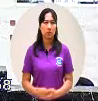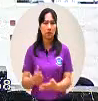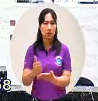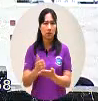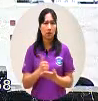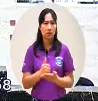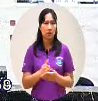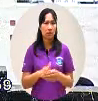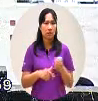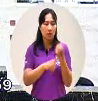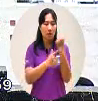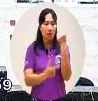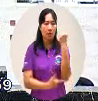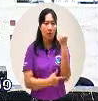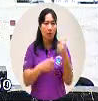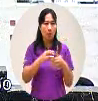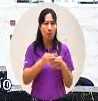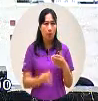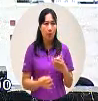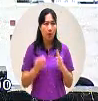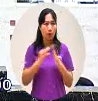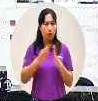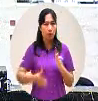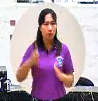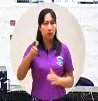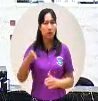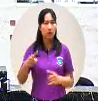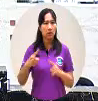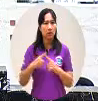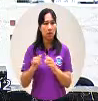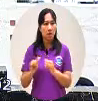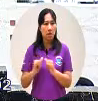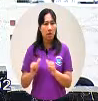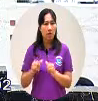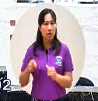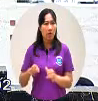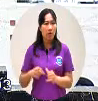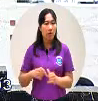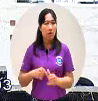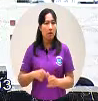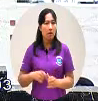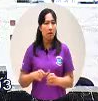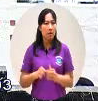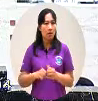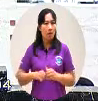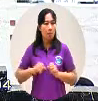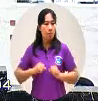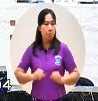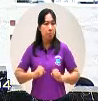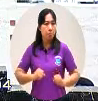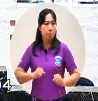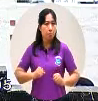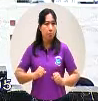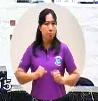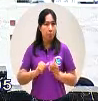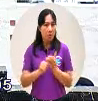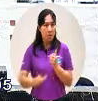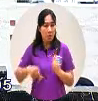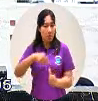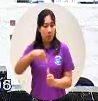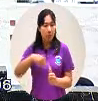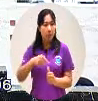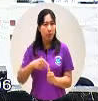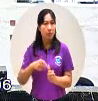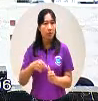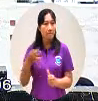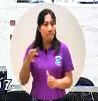制局长你拿回去了，这人民的生命财产，对啊，对啊，你跟我说 土